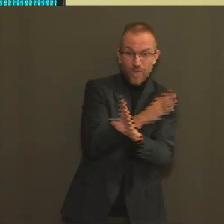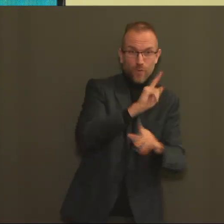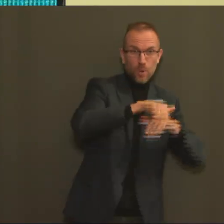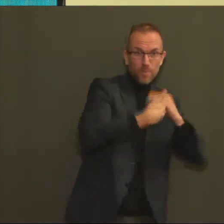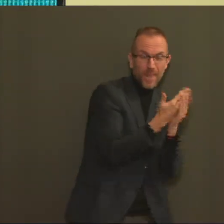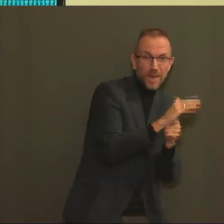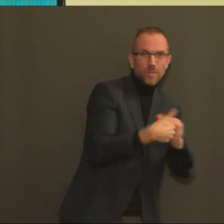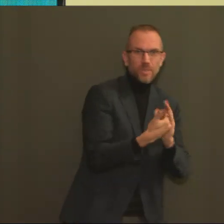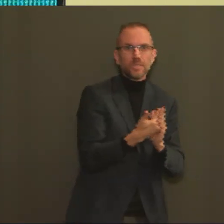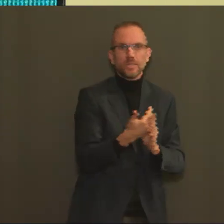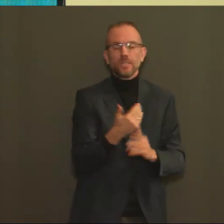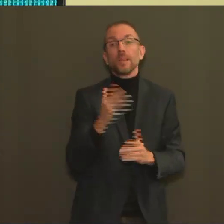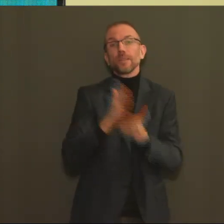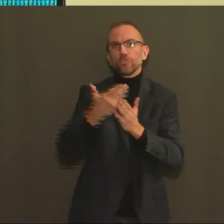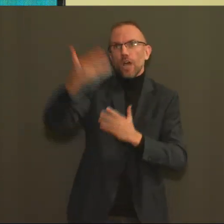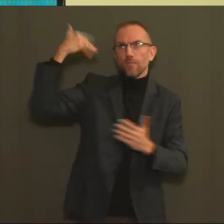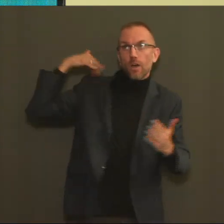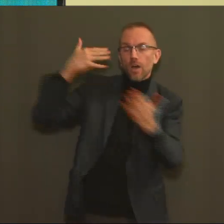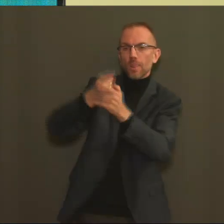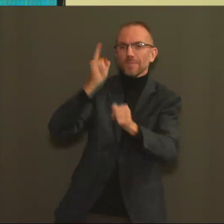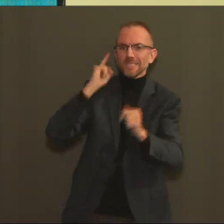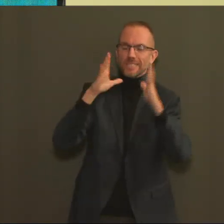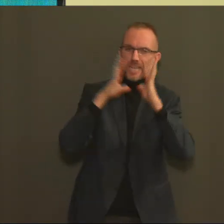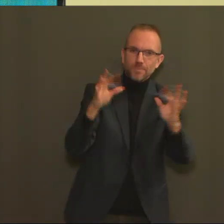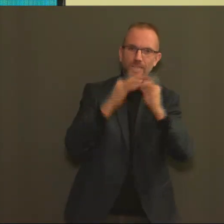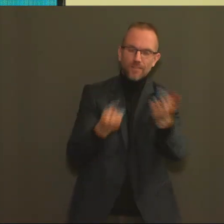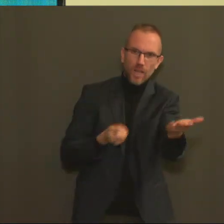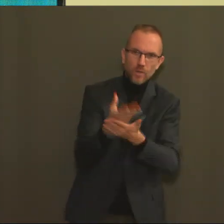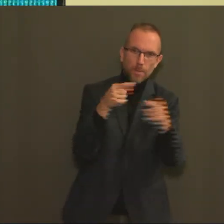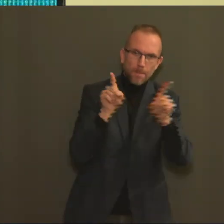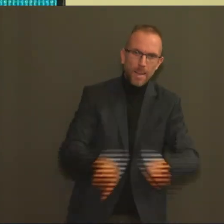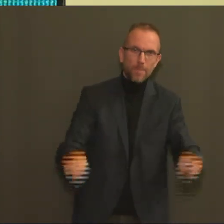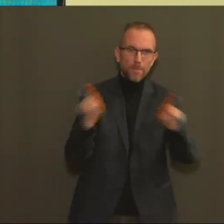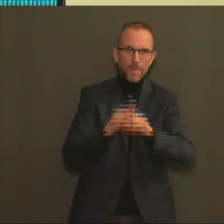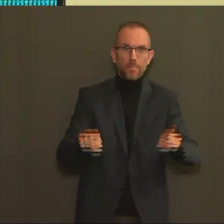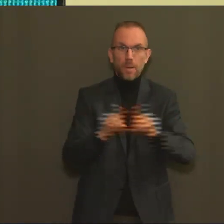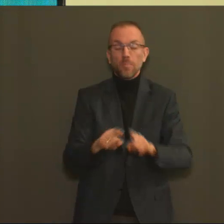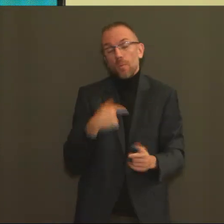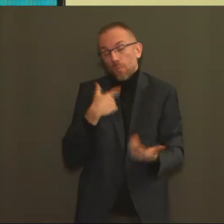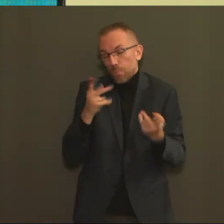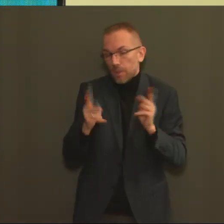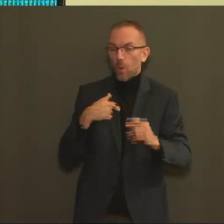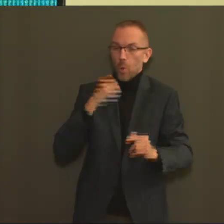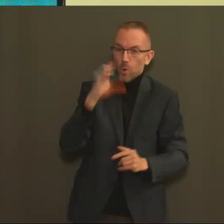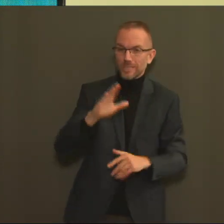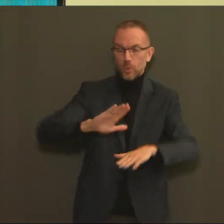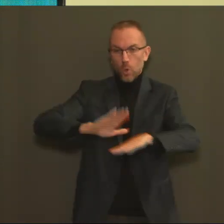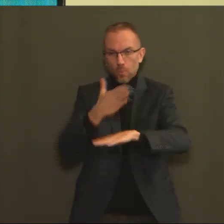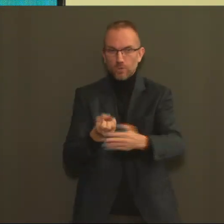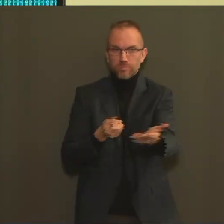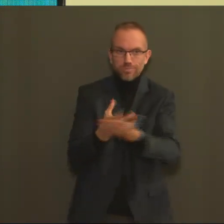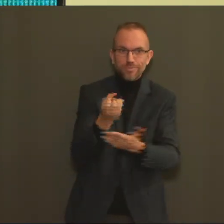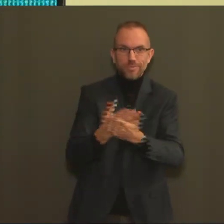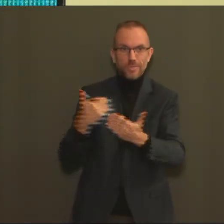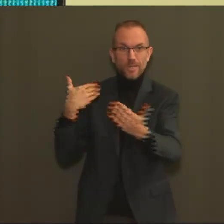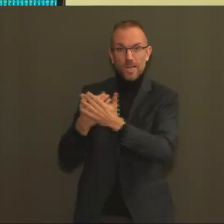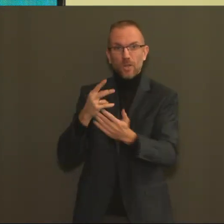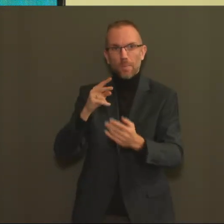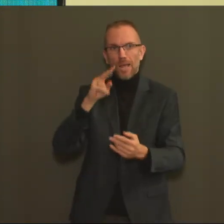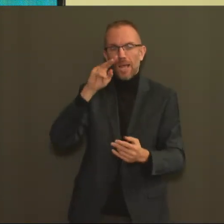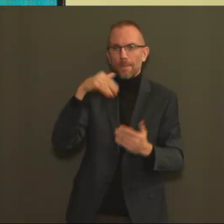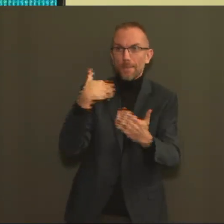apotheek psv gpt land waar die meske in de we nu aan de thematisch me pa pha maar die zeer redelijk eliza voor het